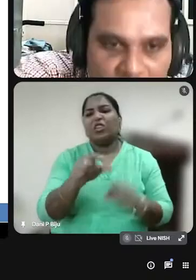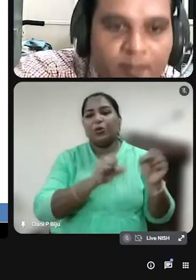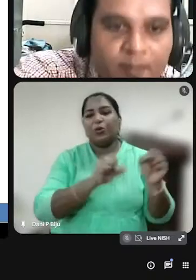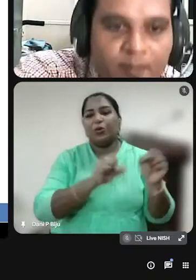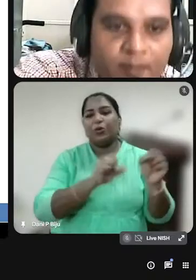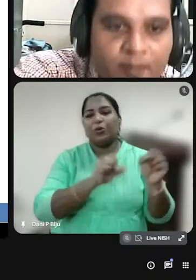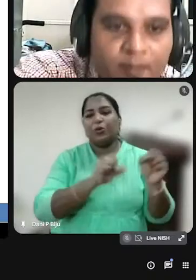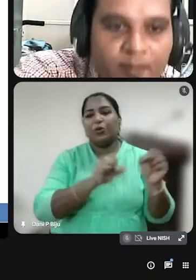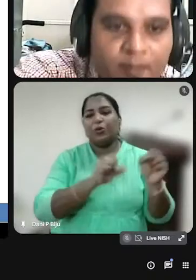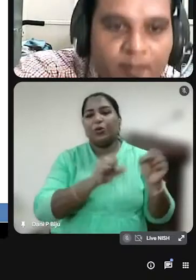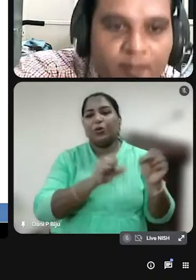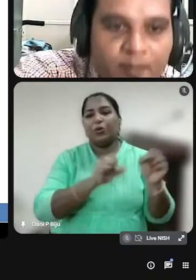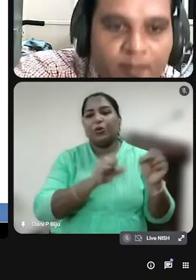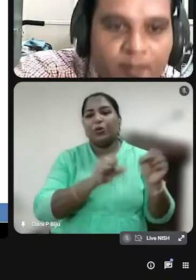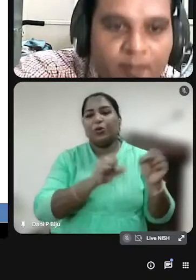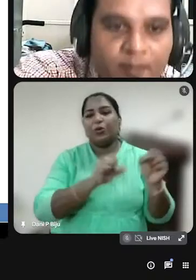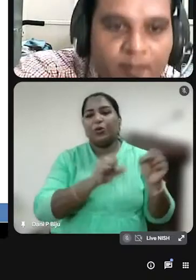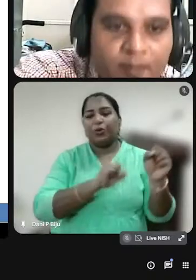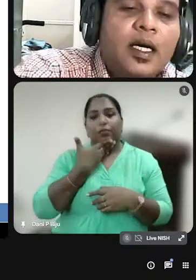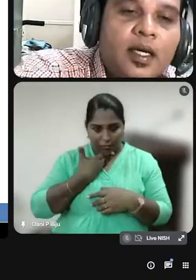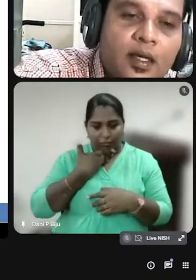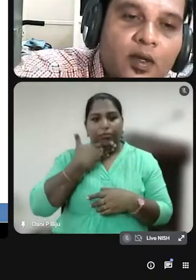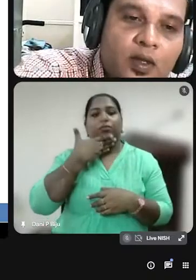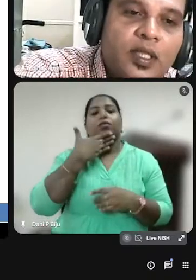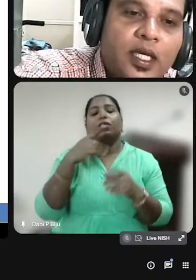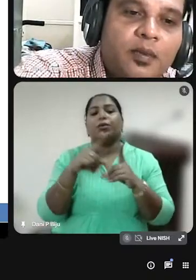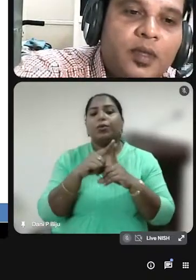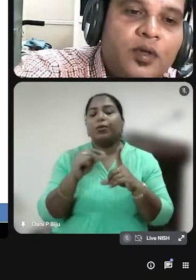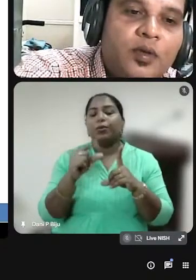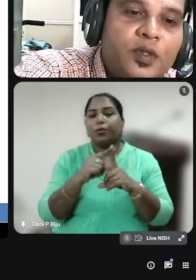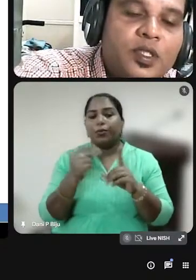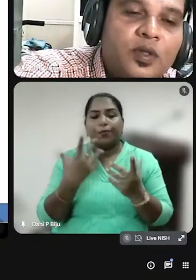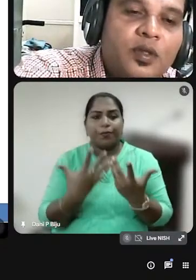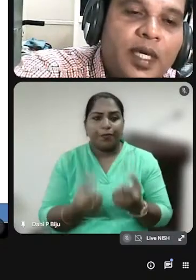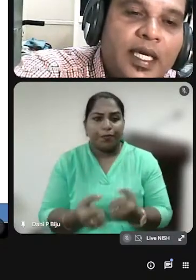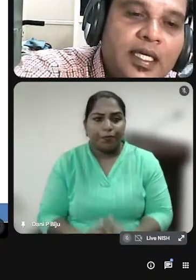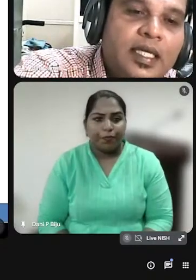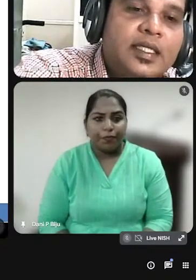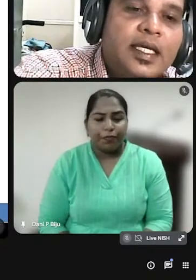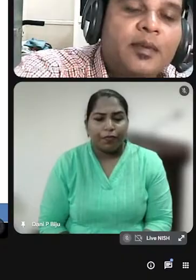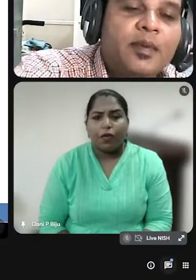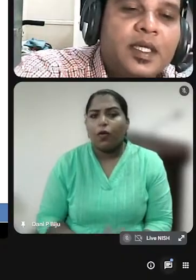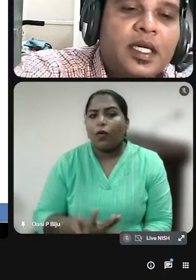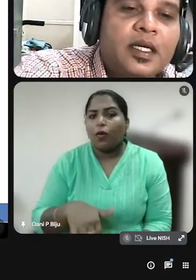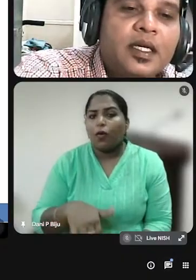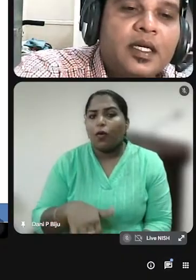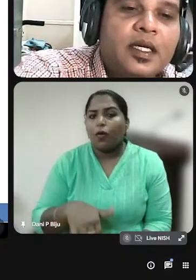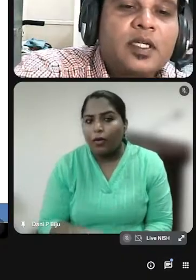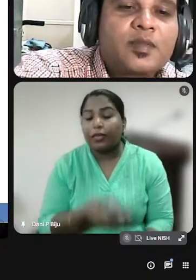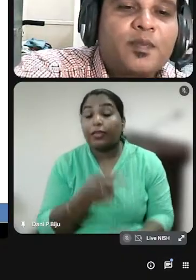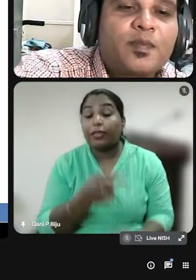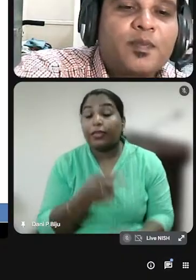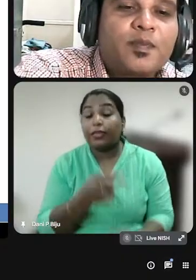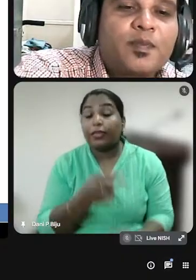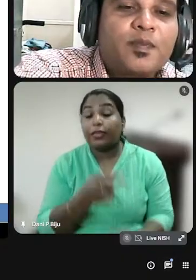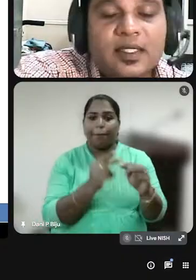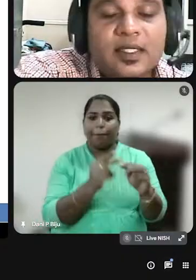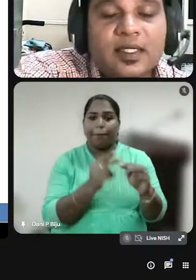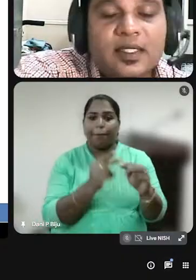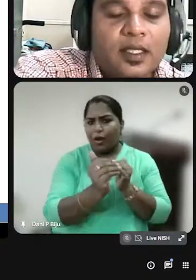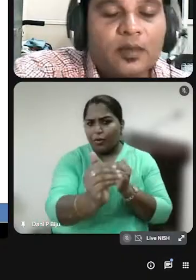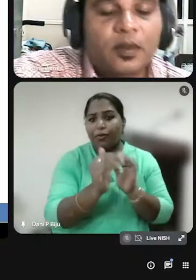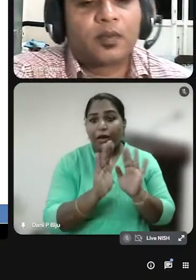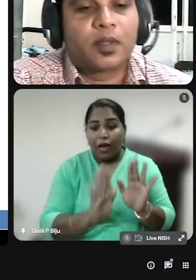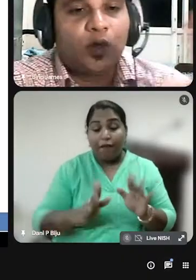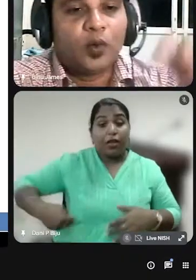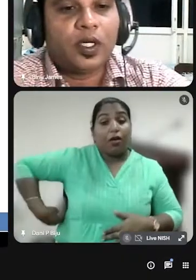സാധാരണ പറയാം അങ്ങനെ ചെയ്യാം. അതല്ല, കുറച്ചു നേരം ഈ ഒരു പൊസിഷൻ ഒന്ന് മെയിൻറ്റെയിൻ ചെയ്യാൻ പറ്റിയാൽ നമ്മുടെ സ്പൈനൽ